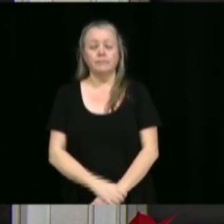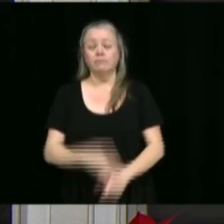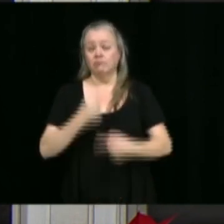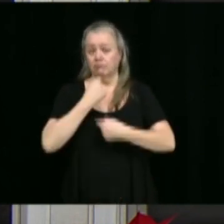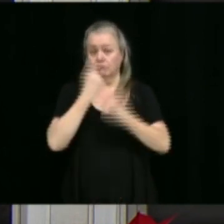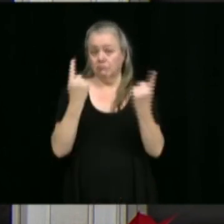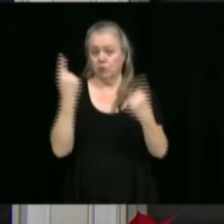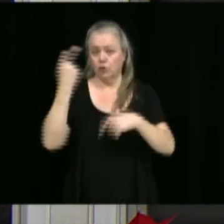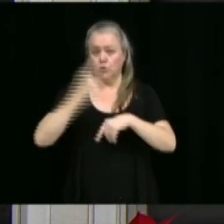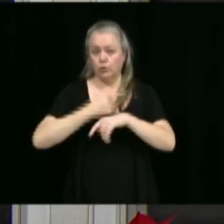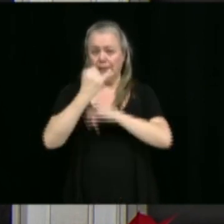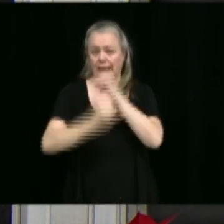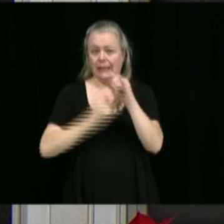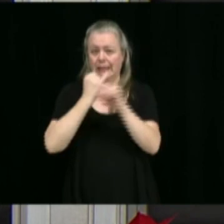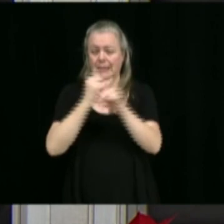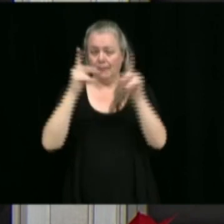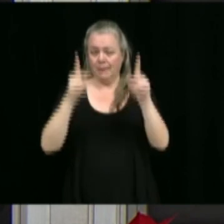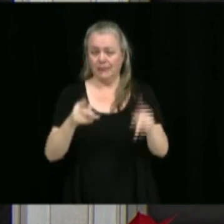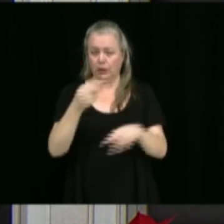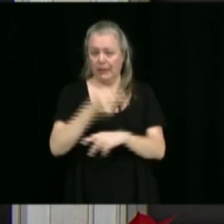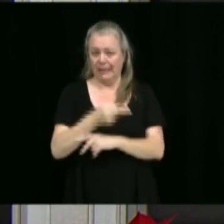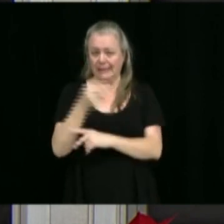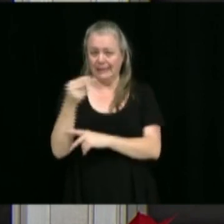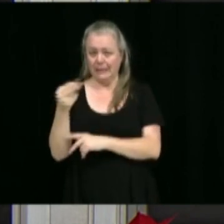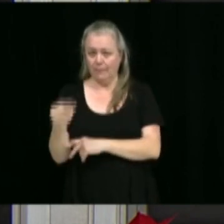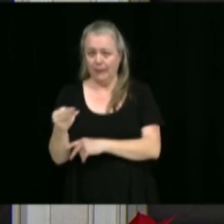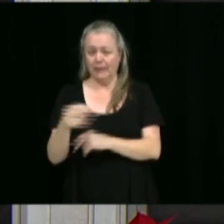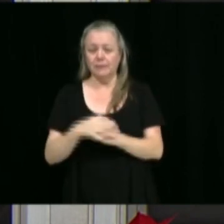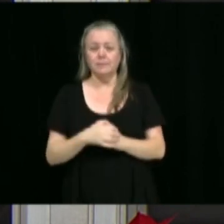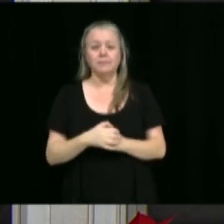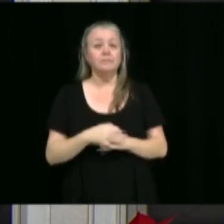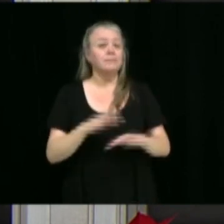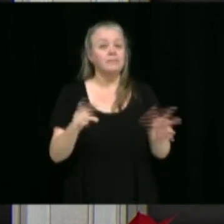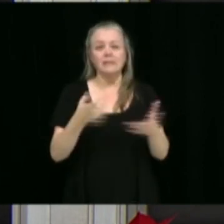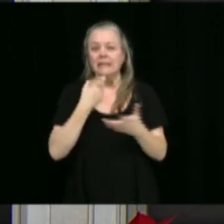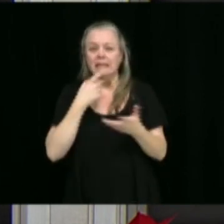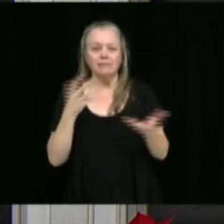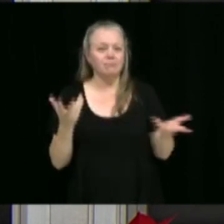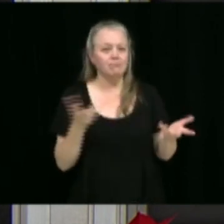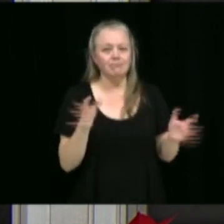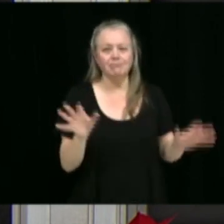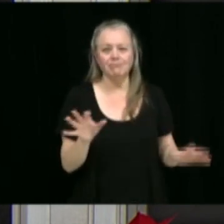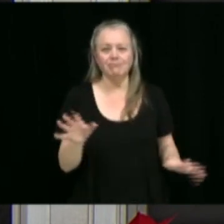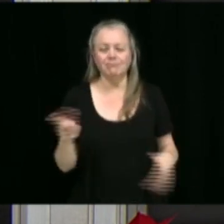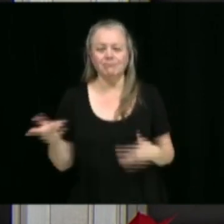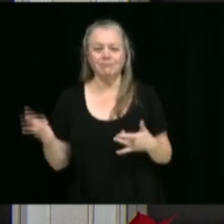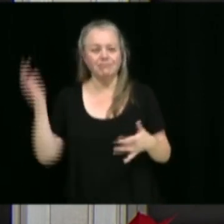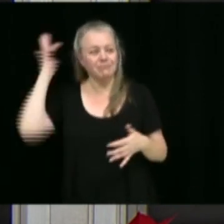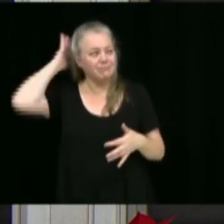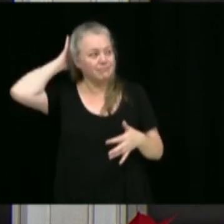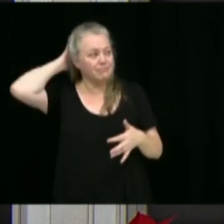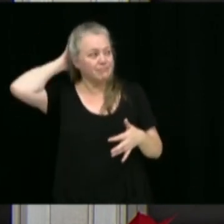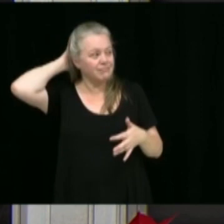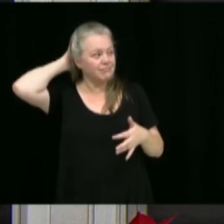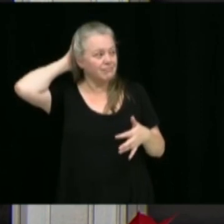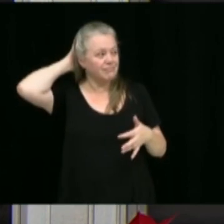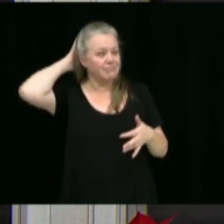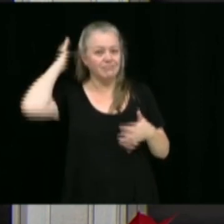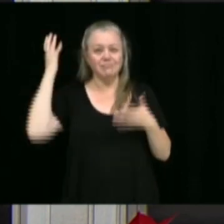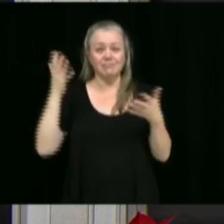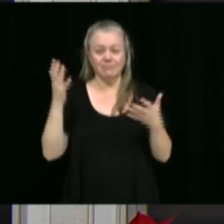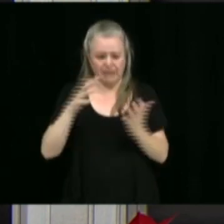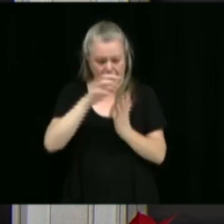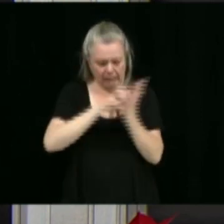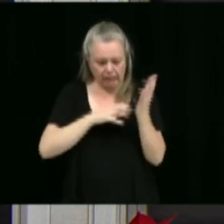Proclamation de la Journée internationale des personnes handicapées qui sera faite par... T'as pas le texte qui apparaît. Non, j'ai